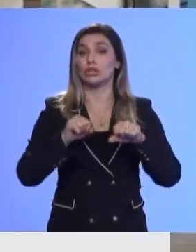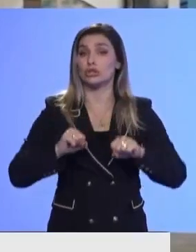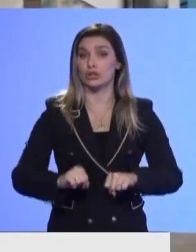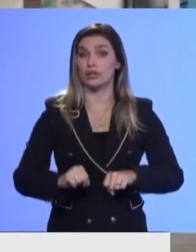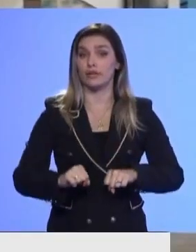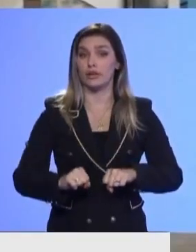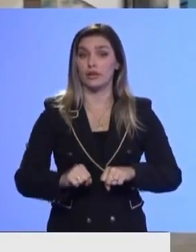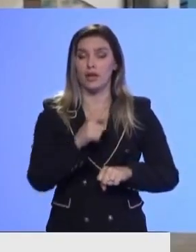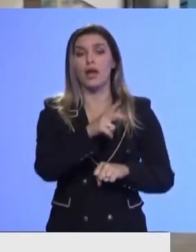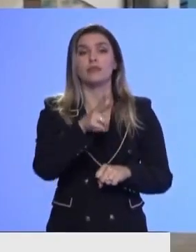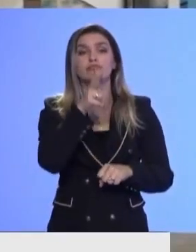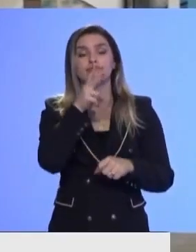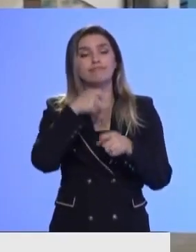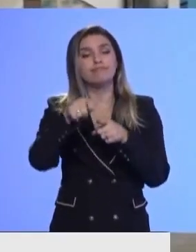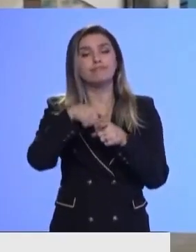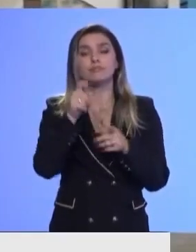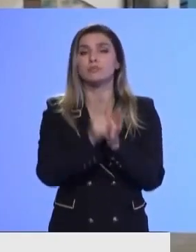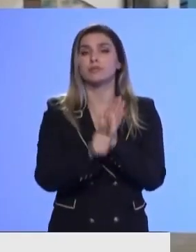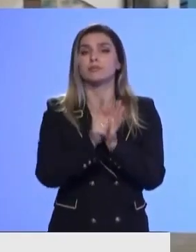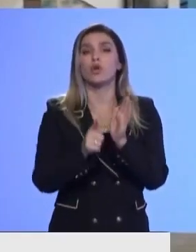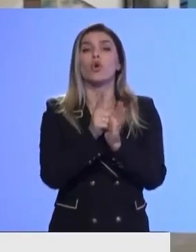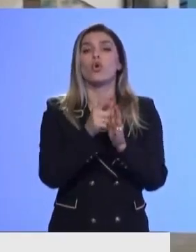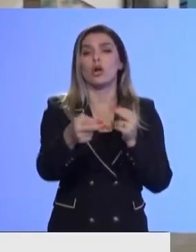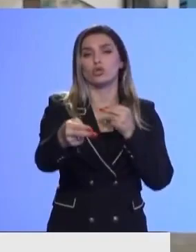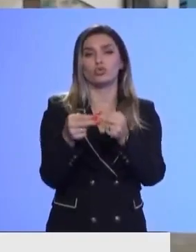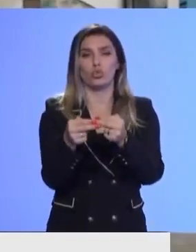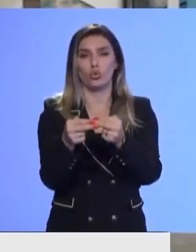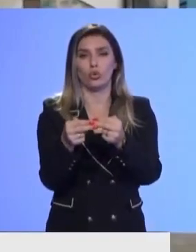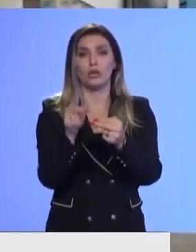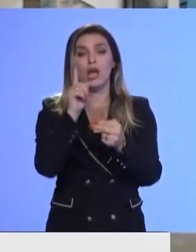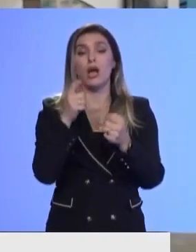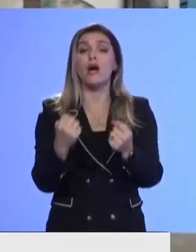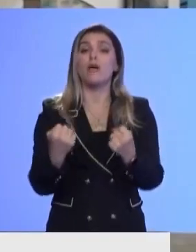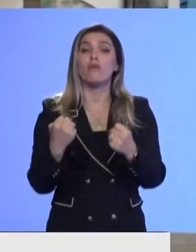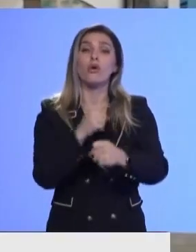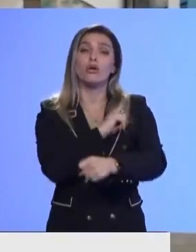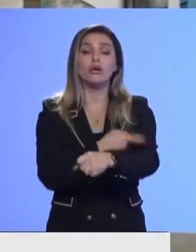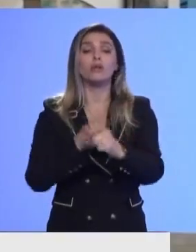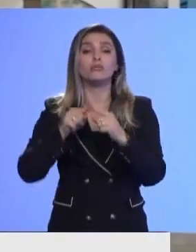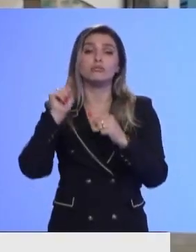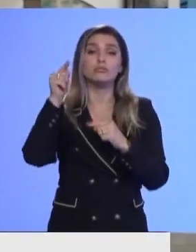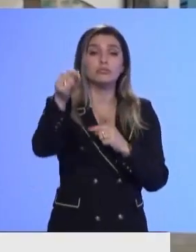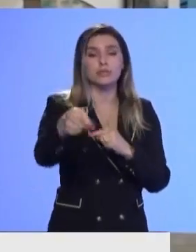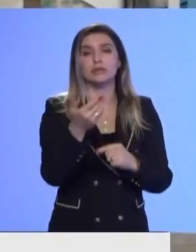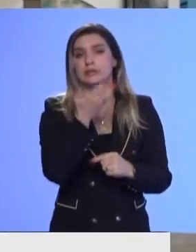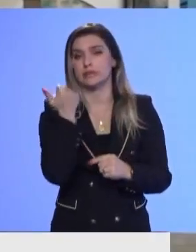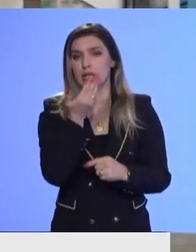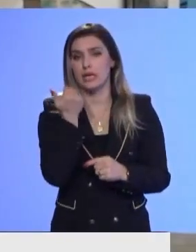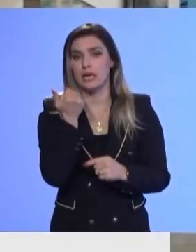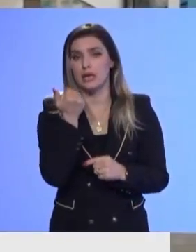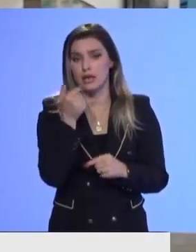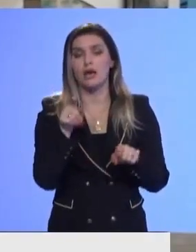ka preferencë për zgjidhja faqshkurta, duke shkaktuar munges të qëndrueshmërisë dhe duke privilegjuar ose